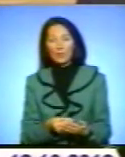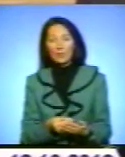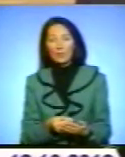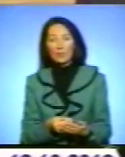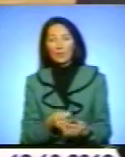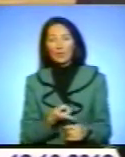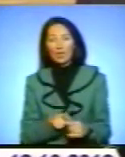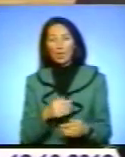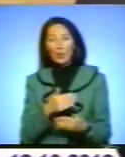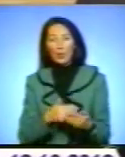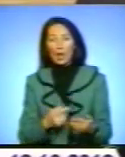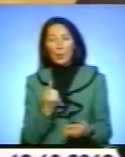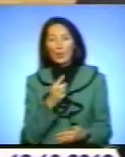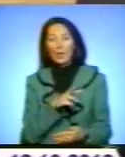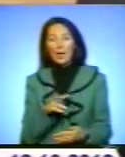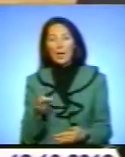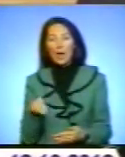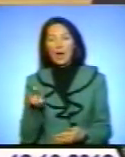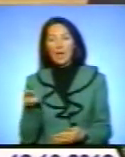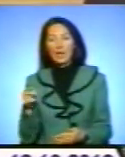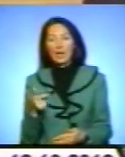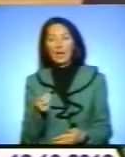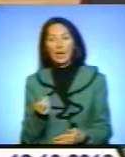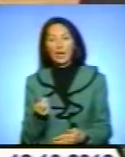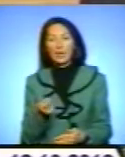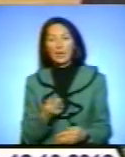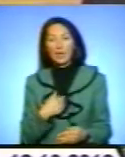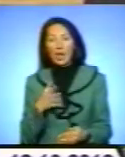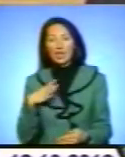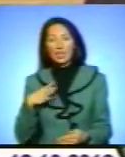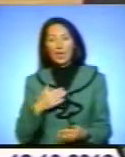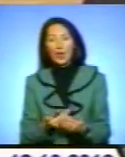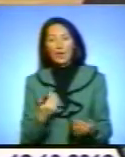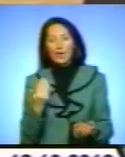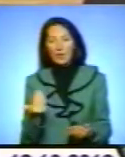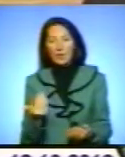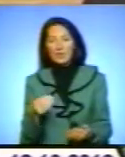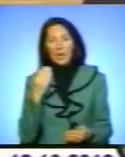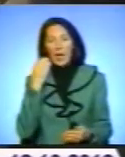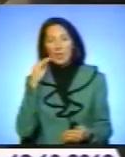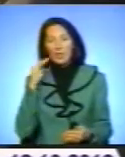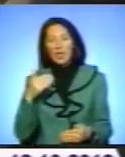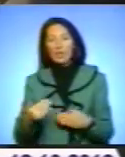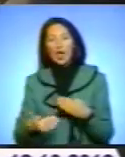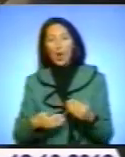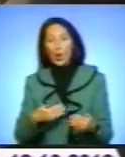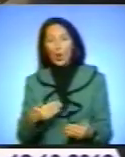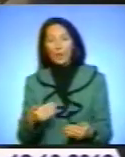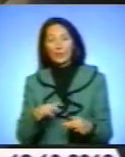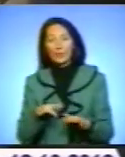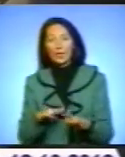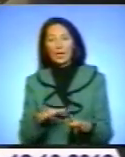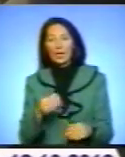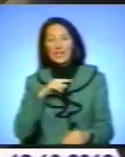на цю програму 1 мільярд гривень. Тому я чекаю від вас ефективних кроків. Сильна і сучасна